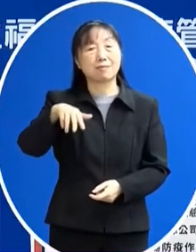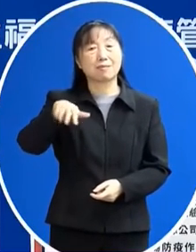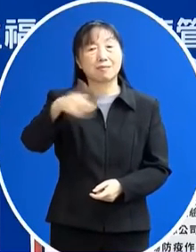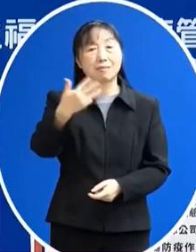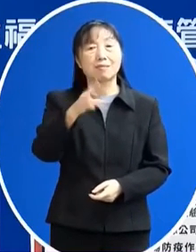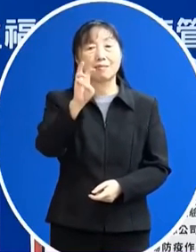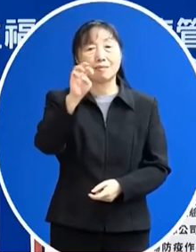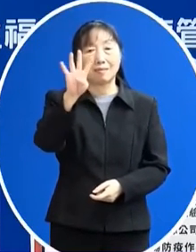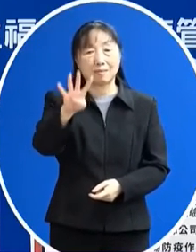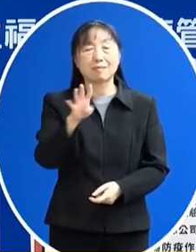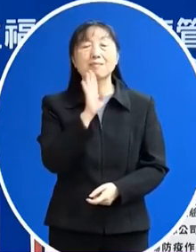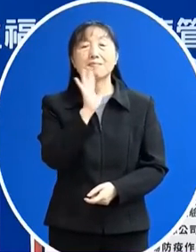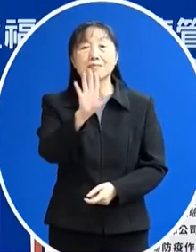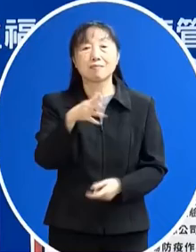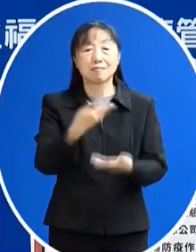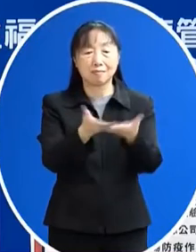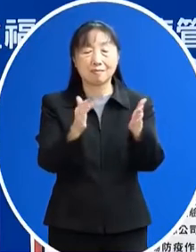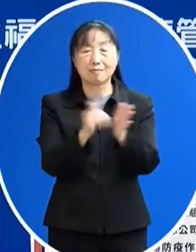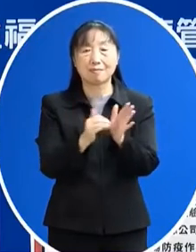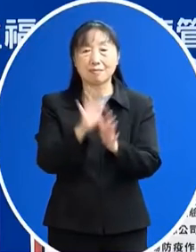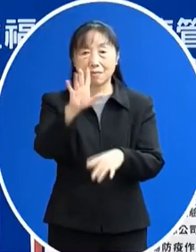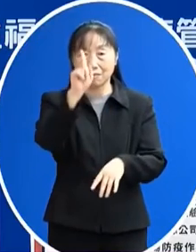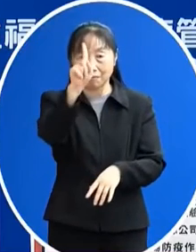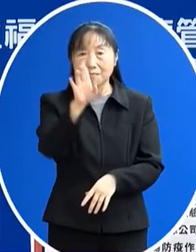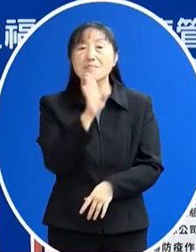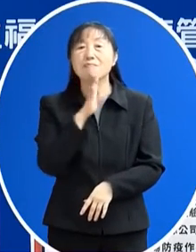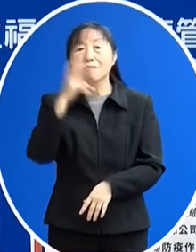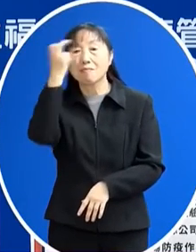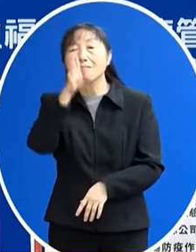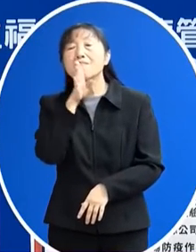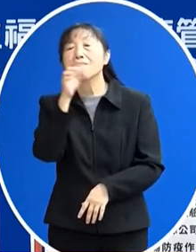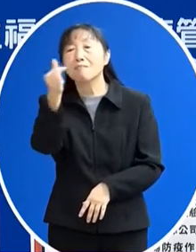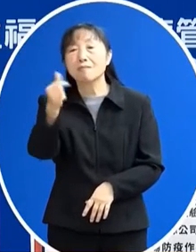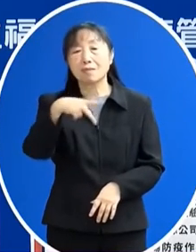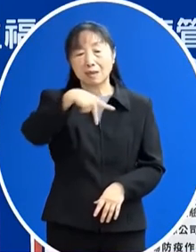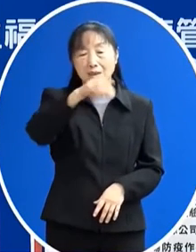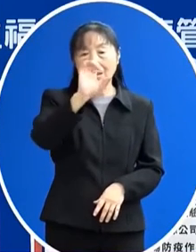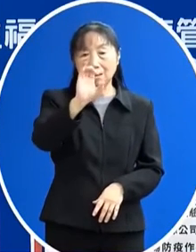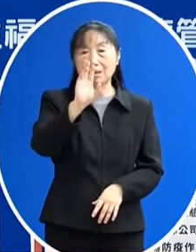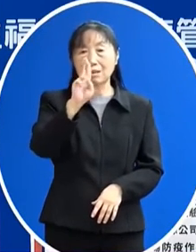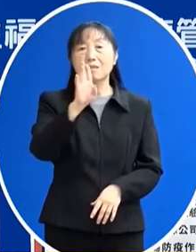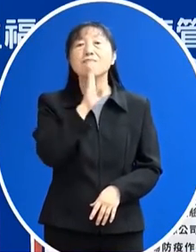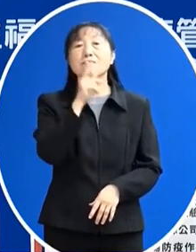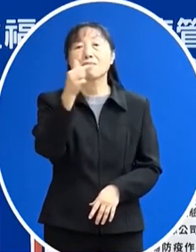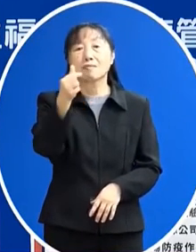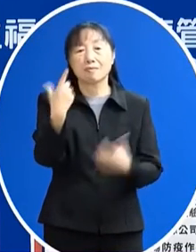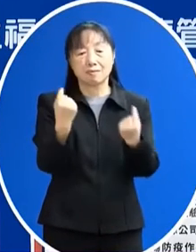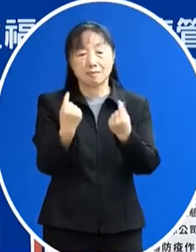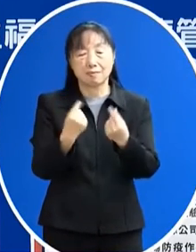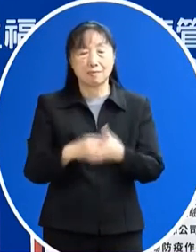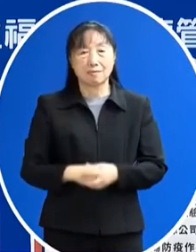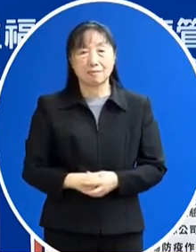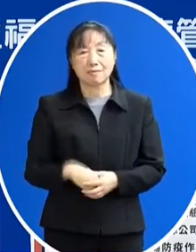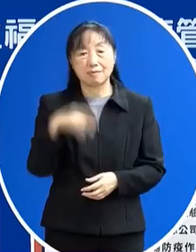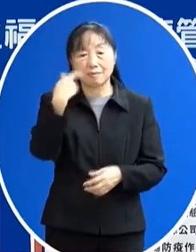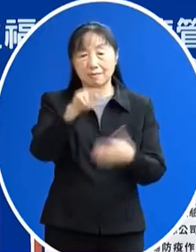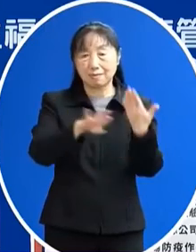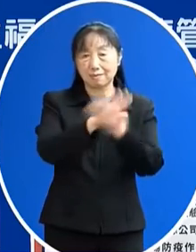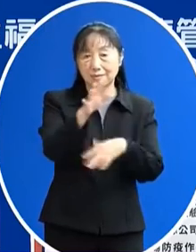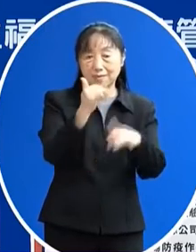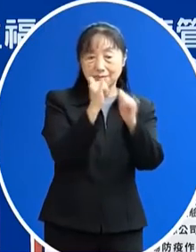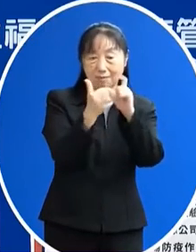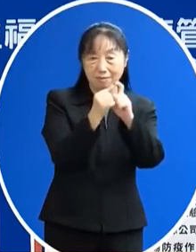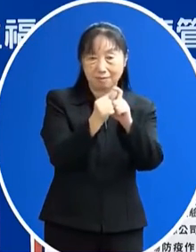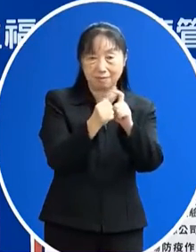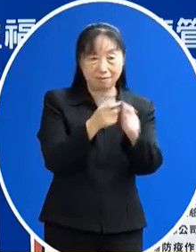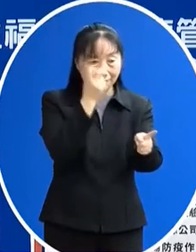17834剂，那其中有一位是检测是阳性，后来经过 PCR 确诊是阳性。好，那整体在社区的监测